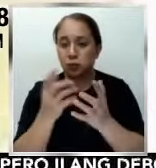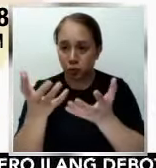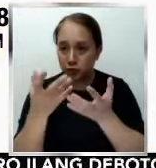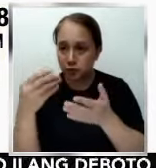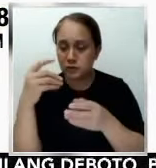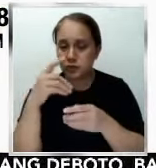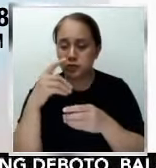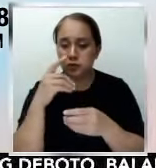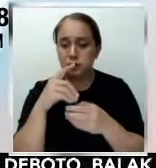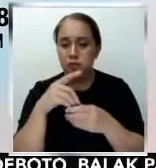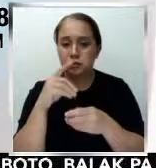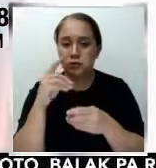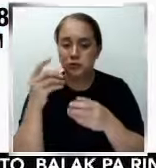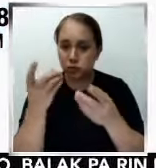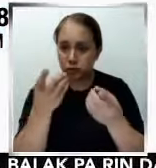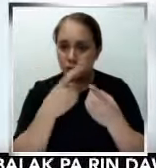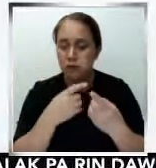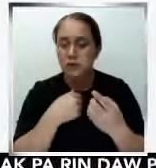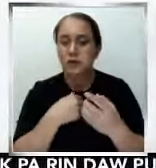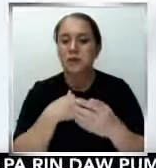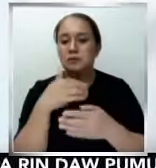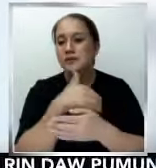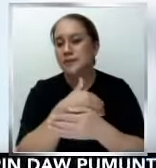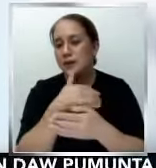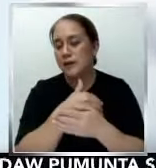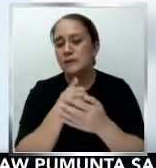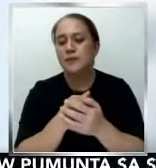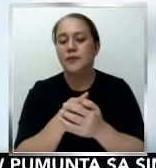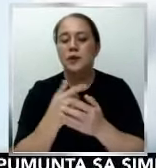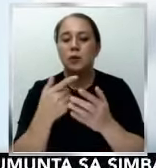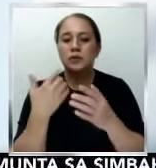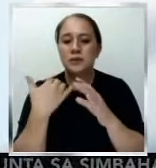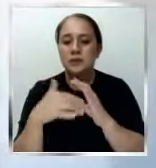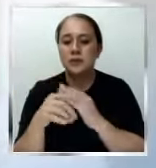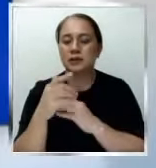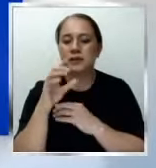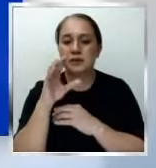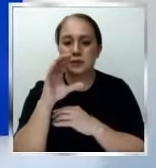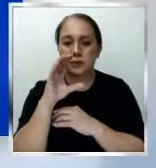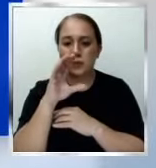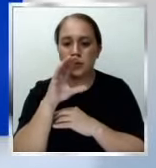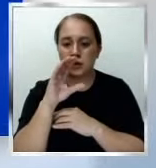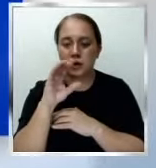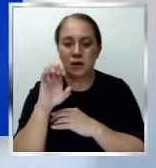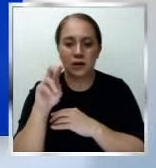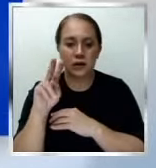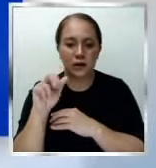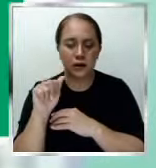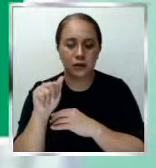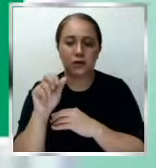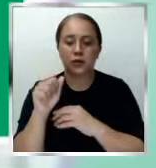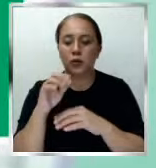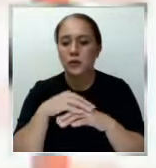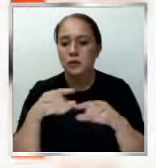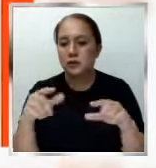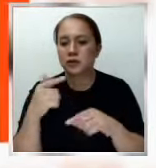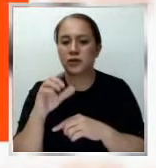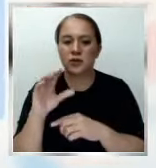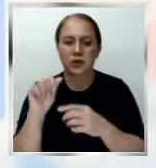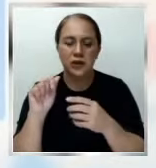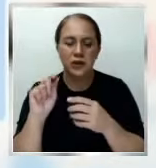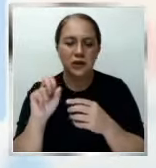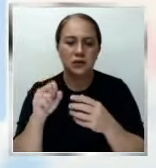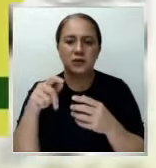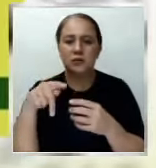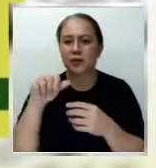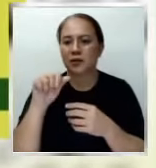maaaring magdeposito sa aming mga bank account o magpadala sa Cebuana Luwelier. Pwede rin online via GCash, Paymaya,